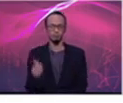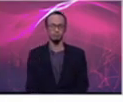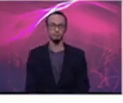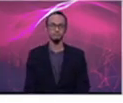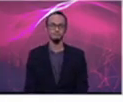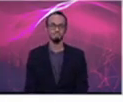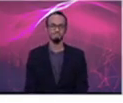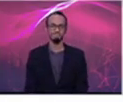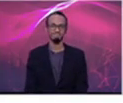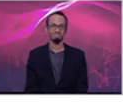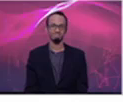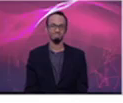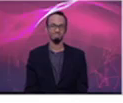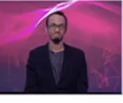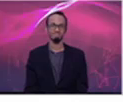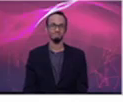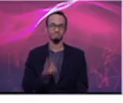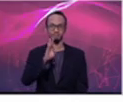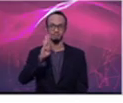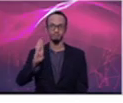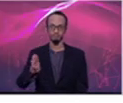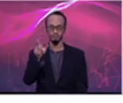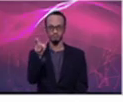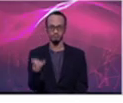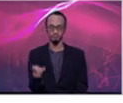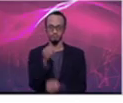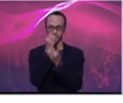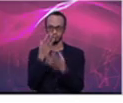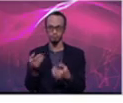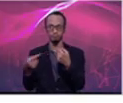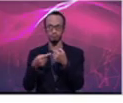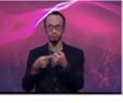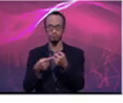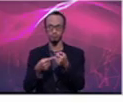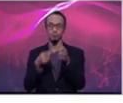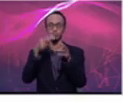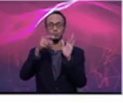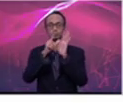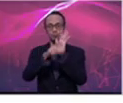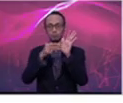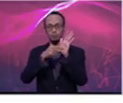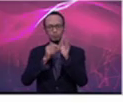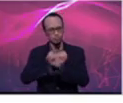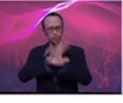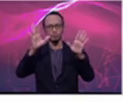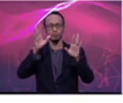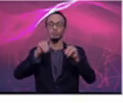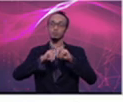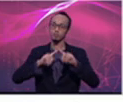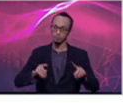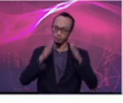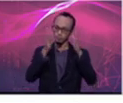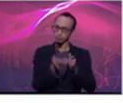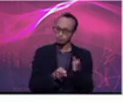Islam pemilik akaun Facebook Muhammad Haris mendakwa perkataan itu amat jelas bagaimanapun ada pihak menyatakan grafik